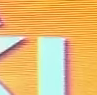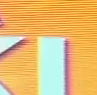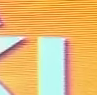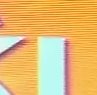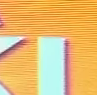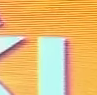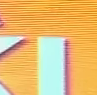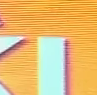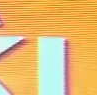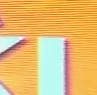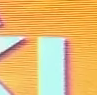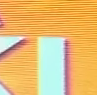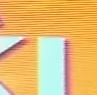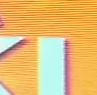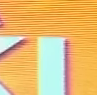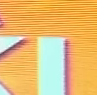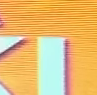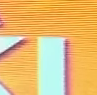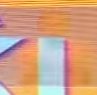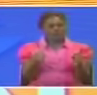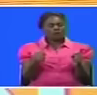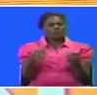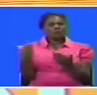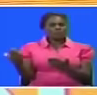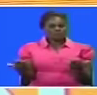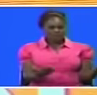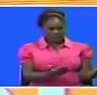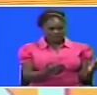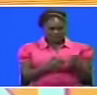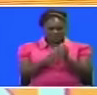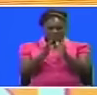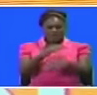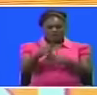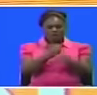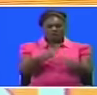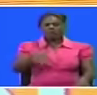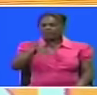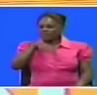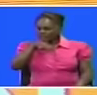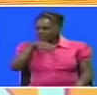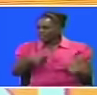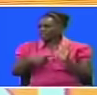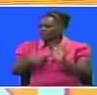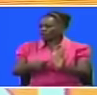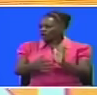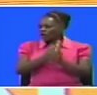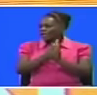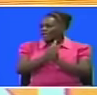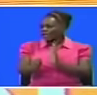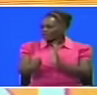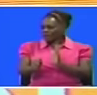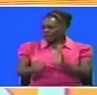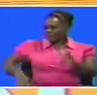Aje tuendelee na dira ya wiki kwenye makala ya Mirindimo hii leo. Basi kiongozi wa CORD Raila Odinga aonyesha bingwa wa